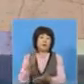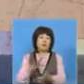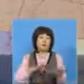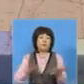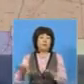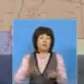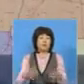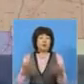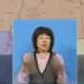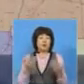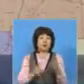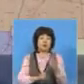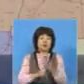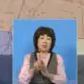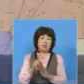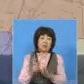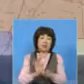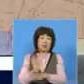которые сегодня начали реализацию.